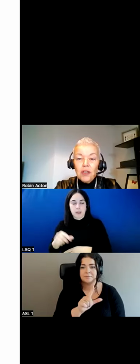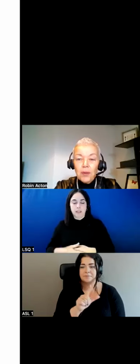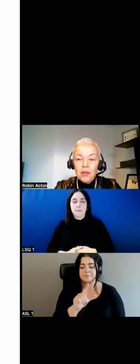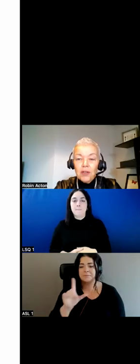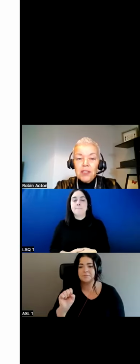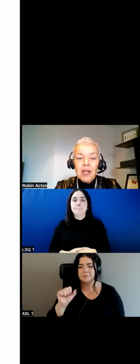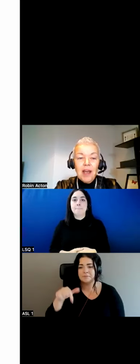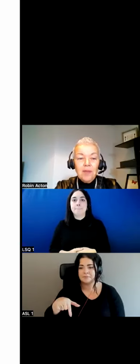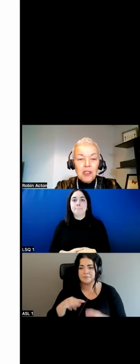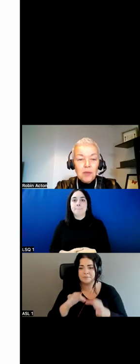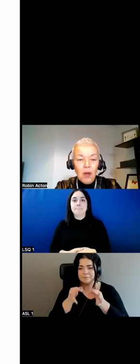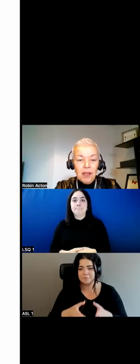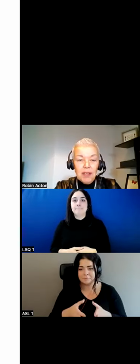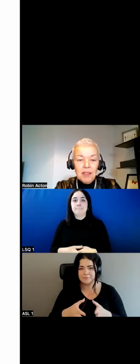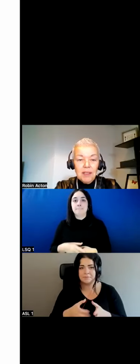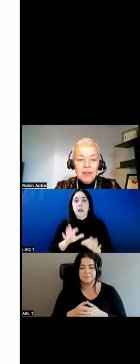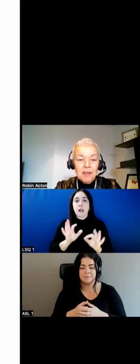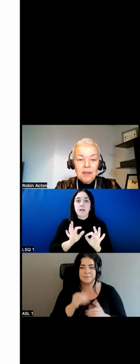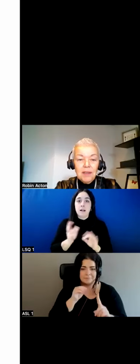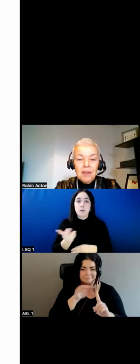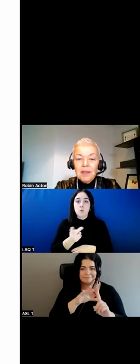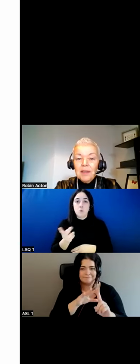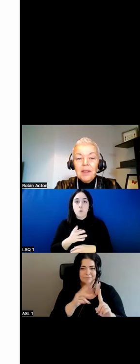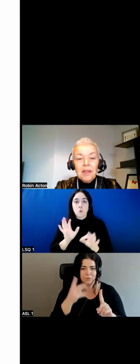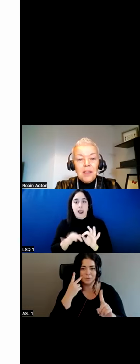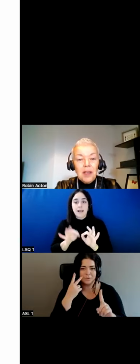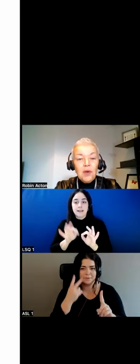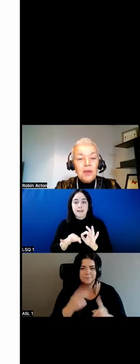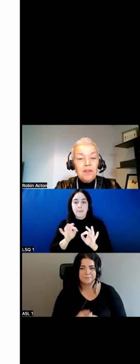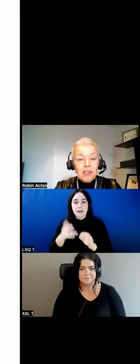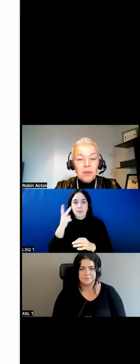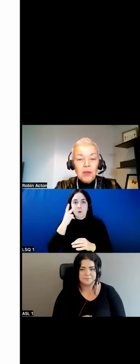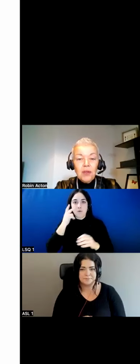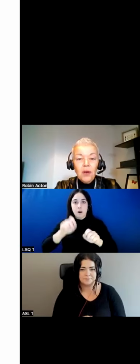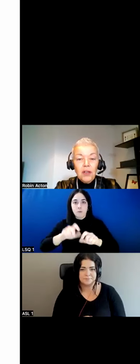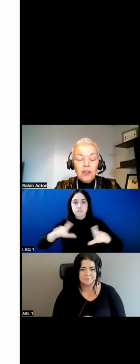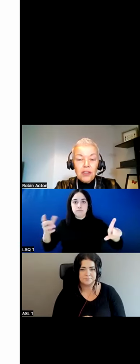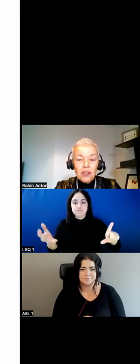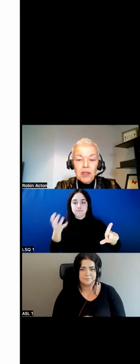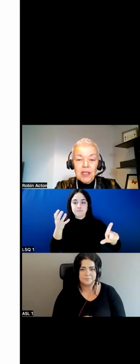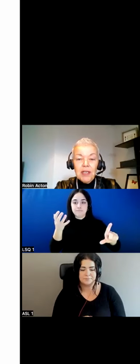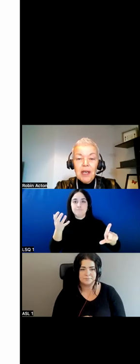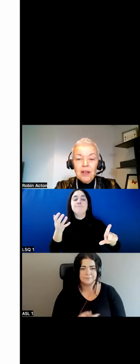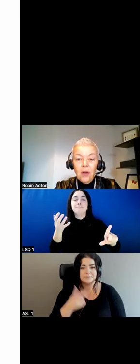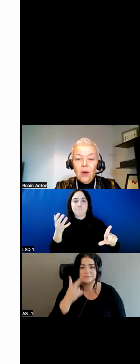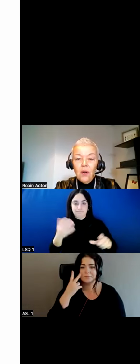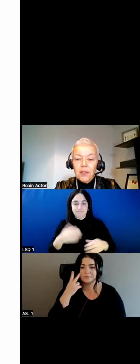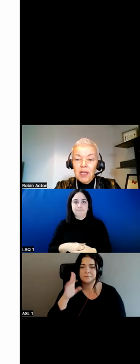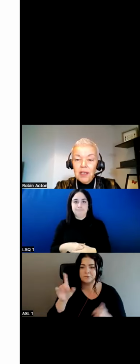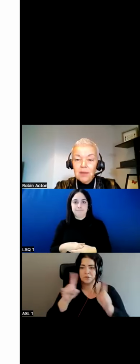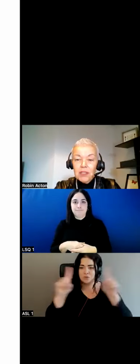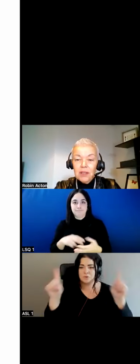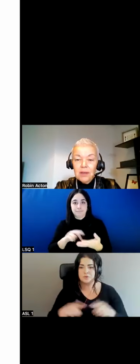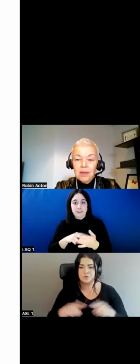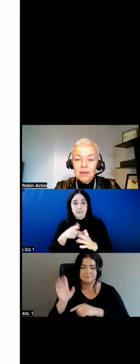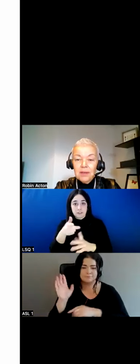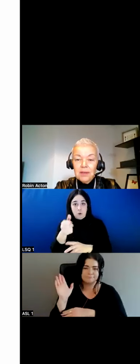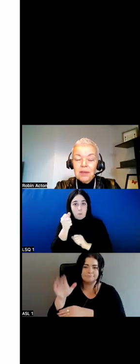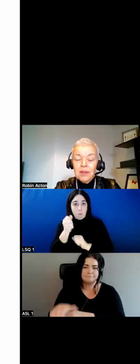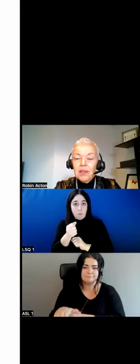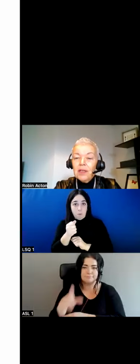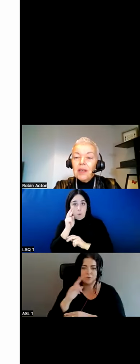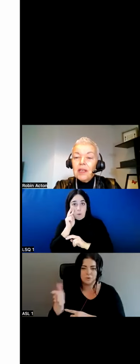Les interprètes en ASL et LSQ ont été mis en évidence en spotlight. Ils seront visibles sur votre écran à tout